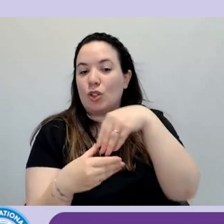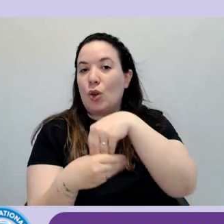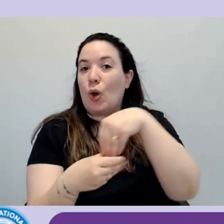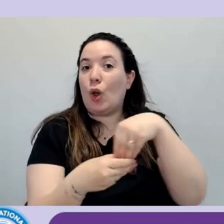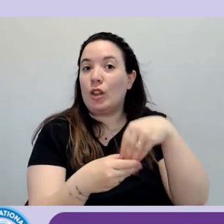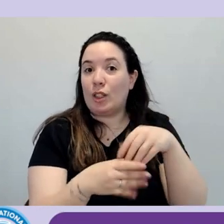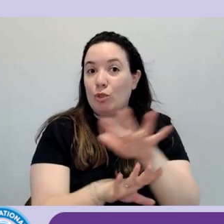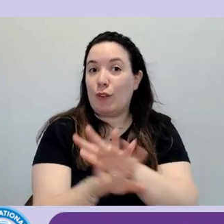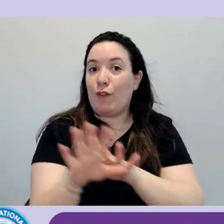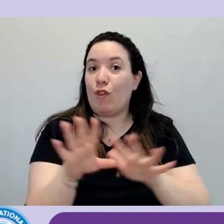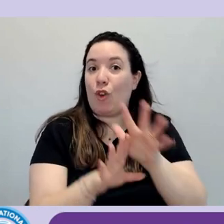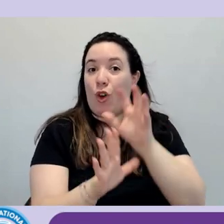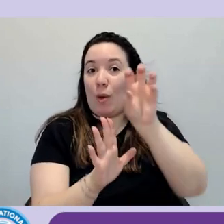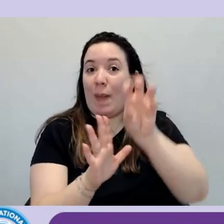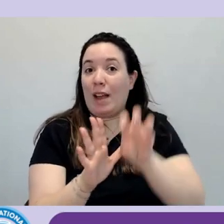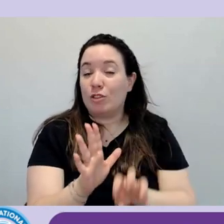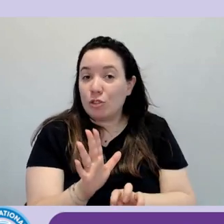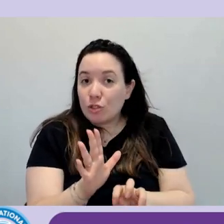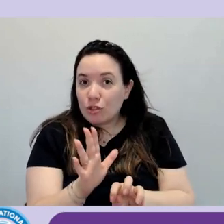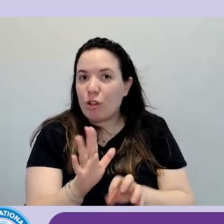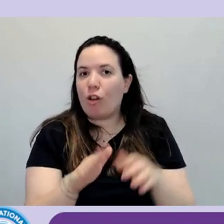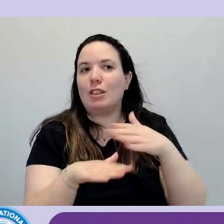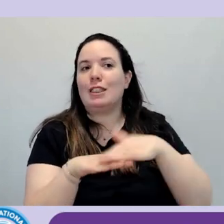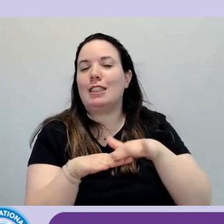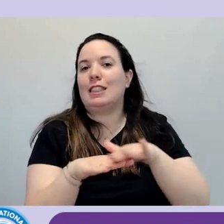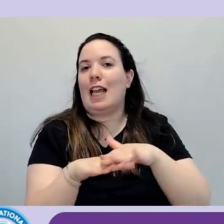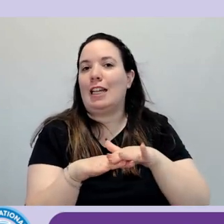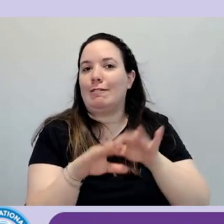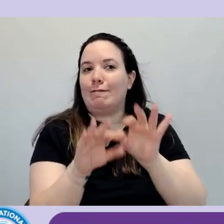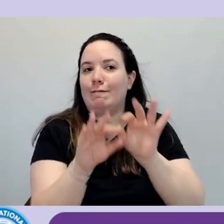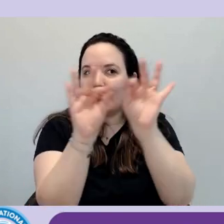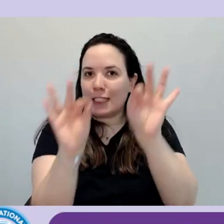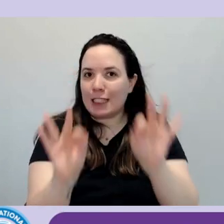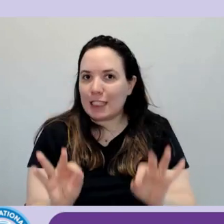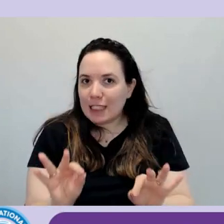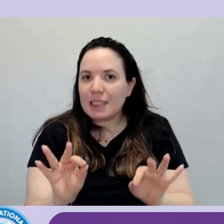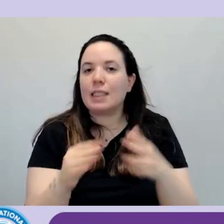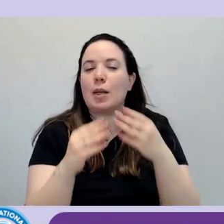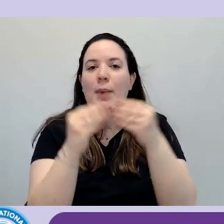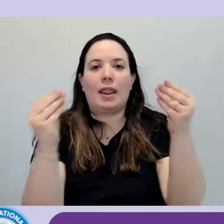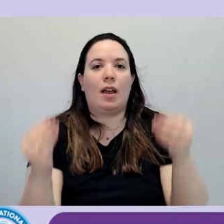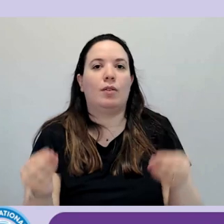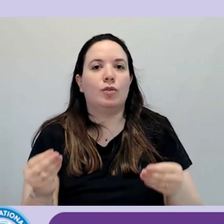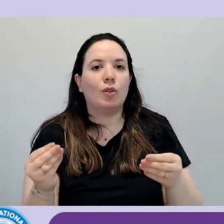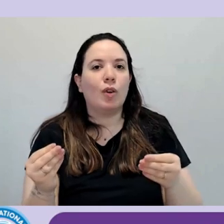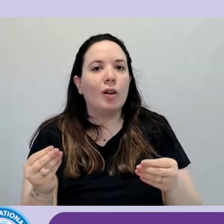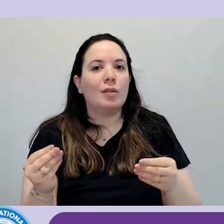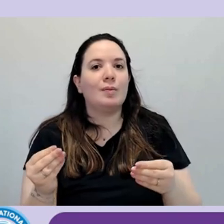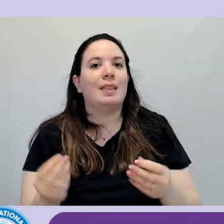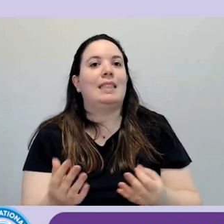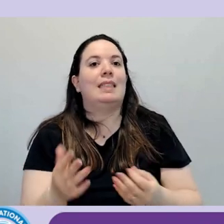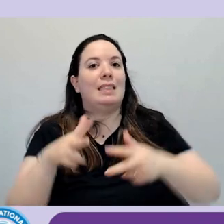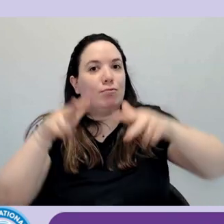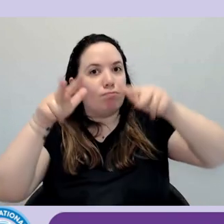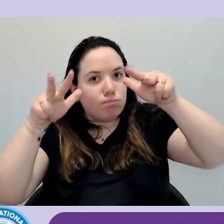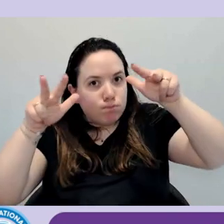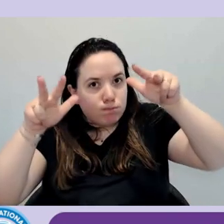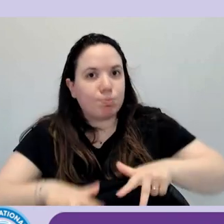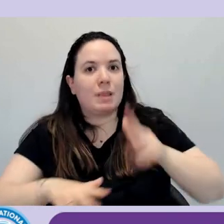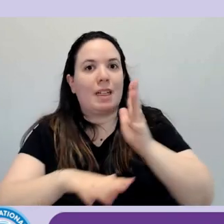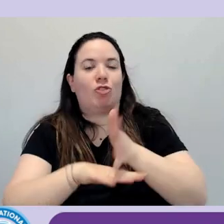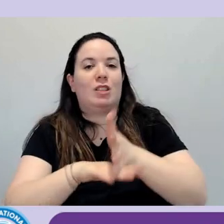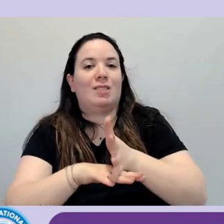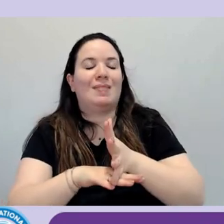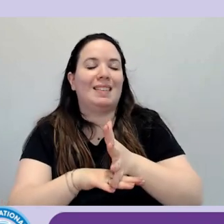vengono veicolati i servizi che vengono veicolati attraverso le piattaforme digitali siano poi realmente accessibili